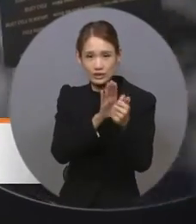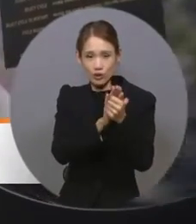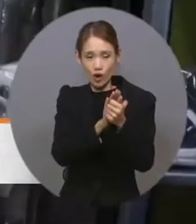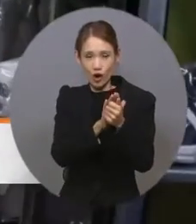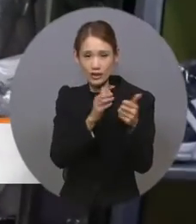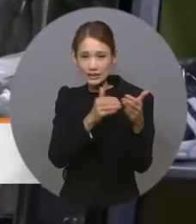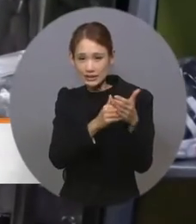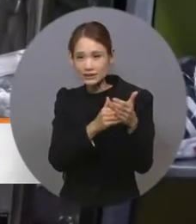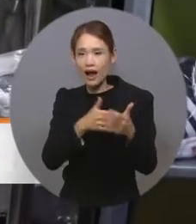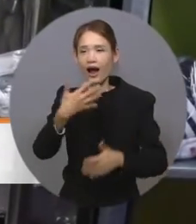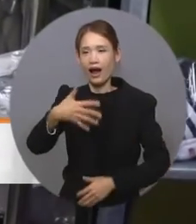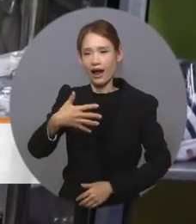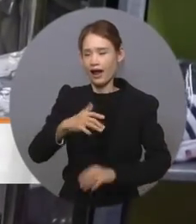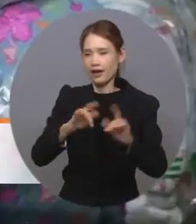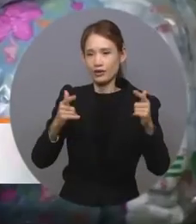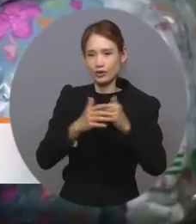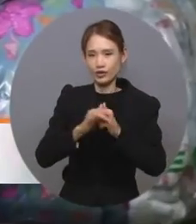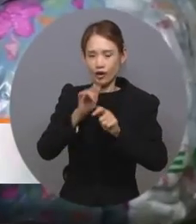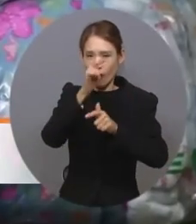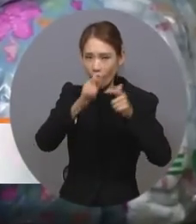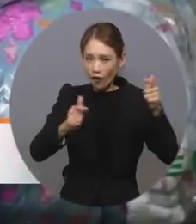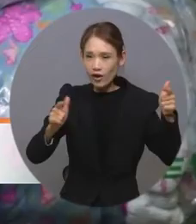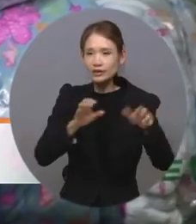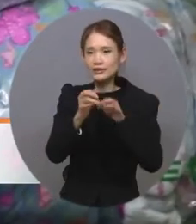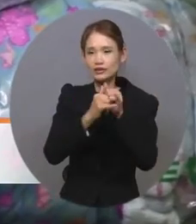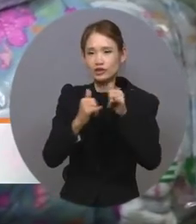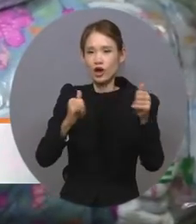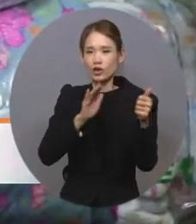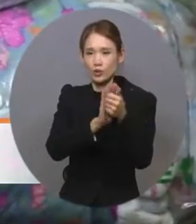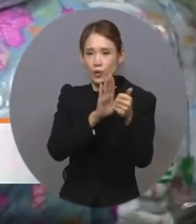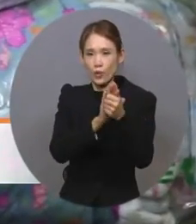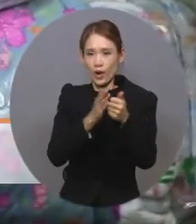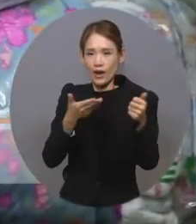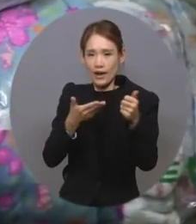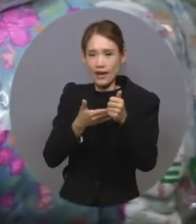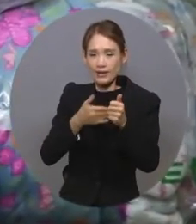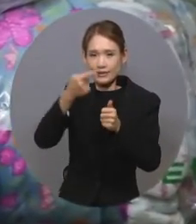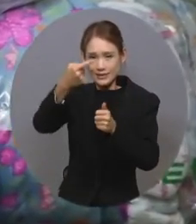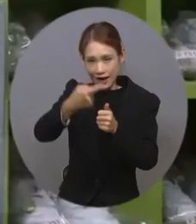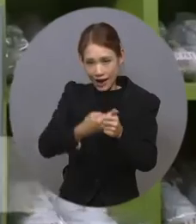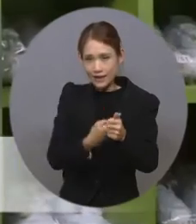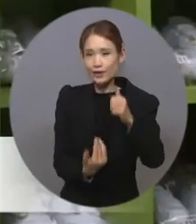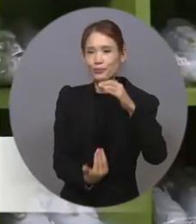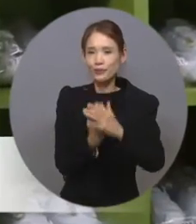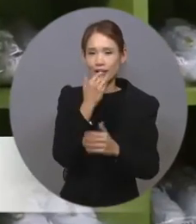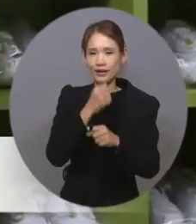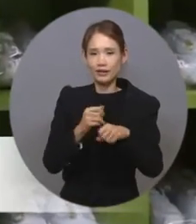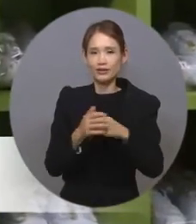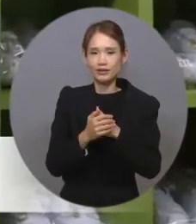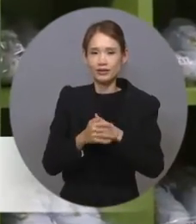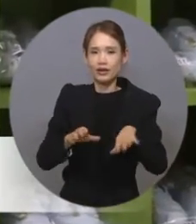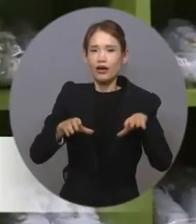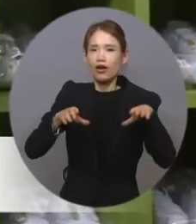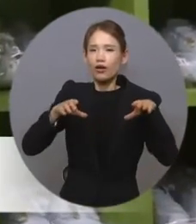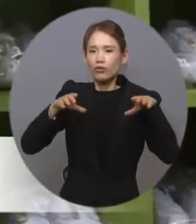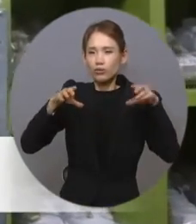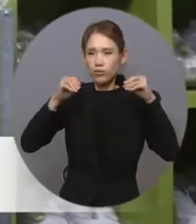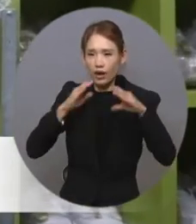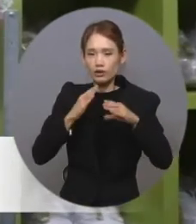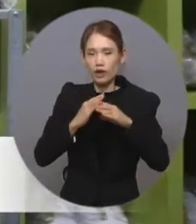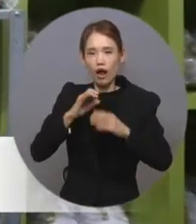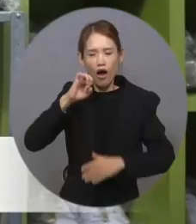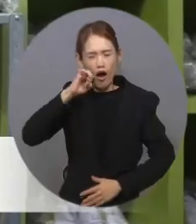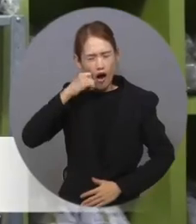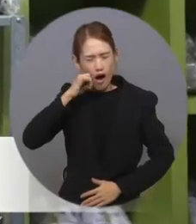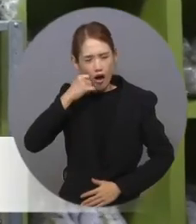아니라 다수상인들에 대한 지원 효과까지 자연스레 거두고 있습니다. 건조 과정에서 조금 어려움이 있는데 저희